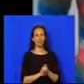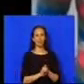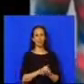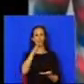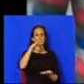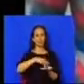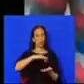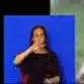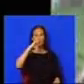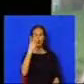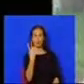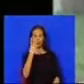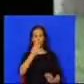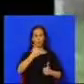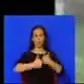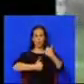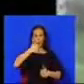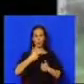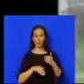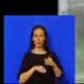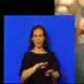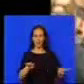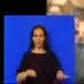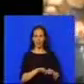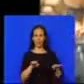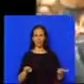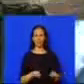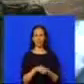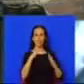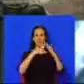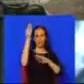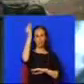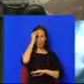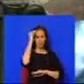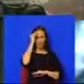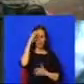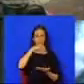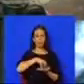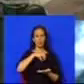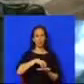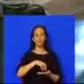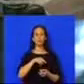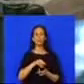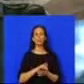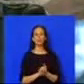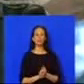מקום שני בתחרות שחייה של בתי ספר במרכז